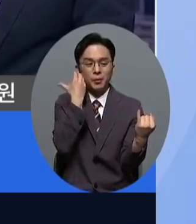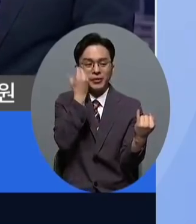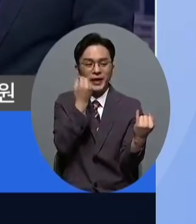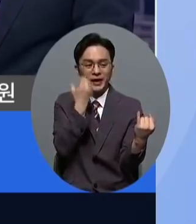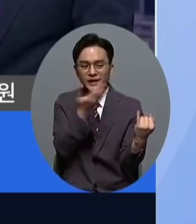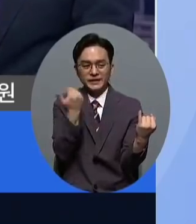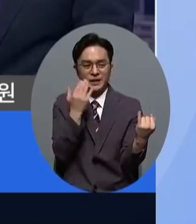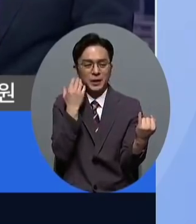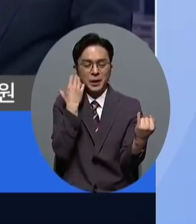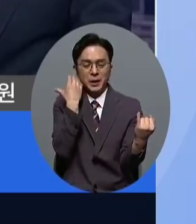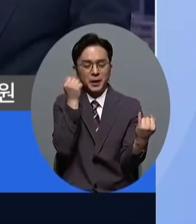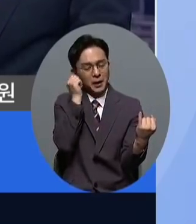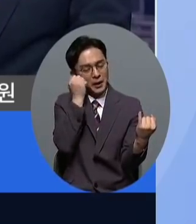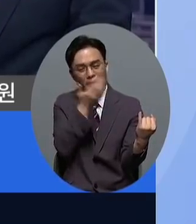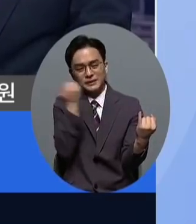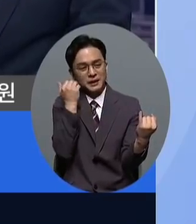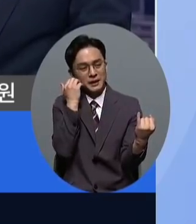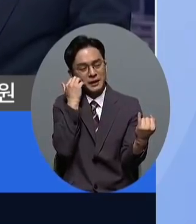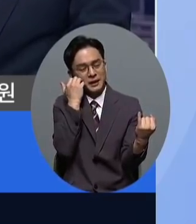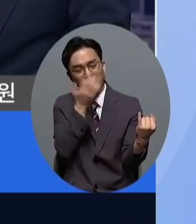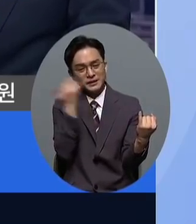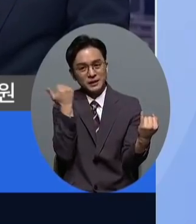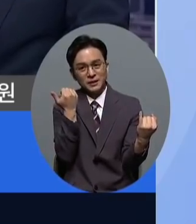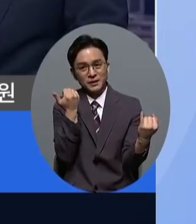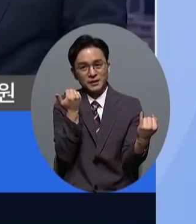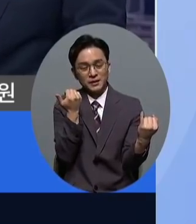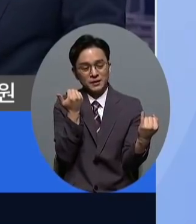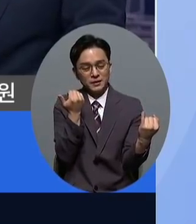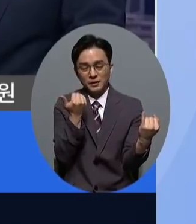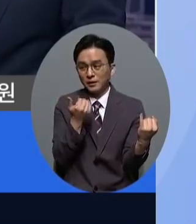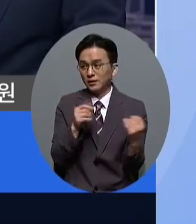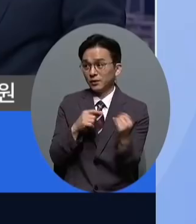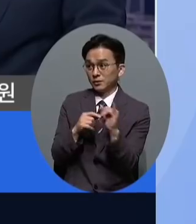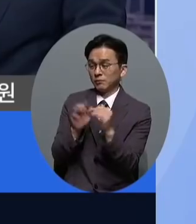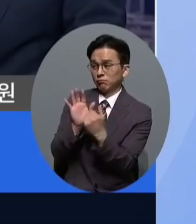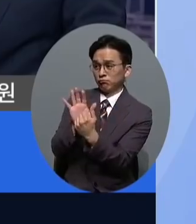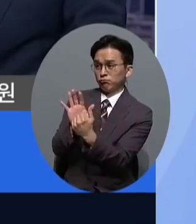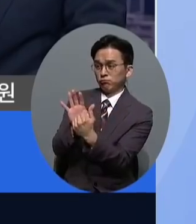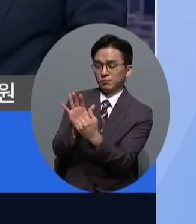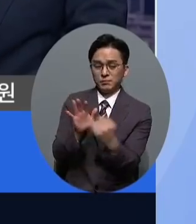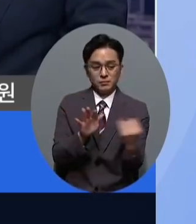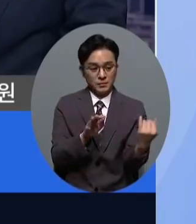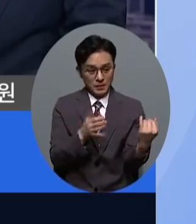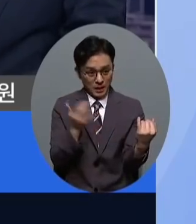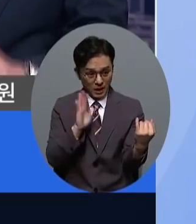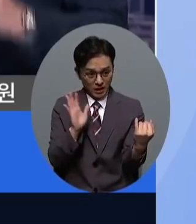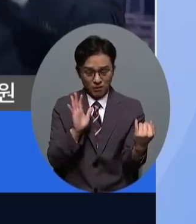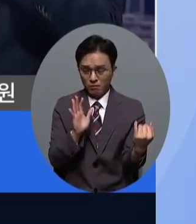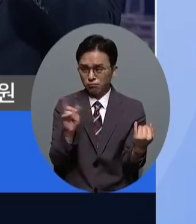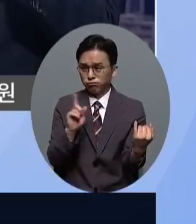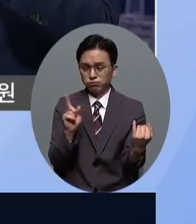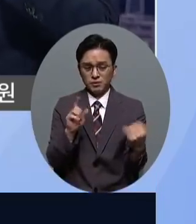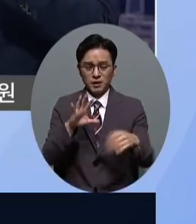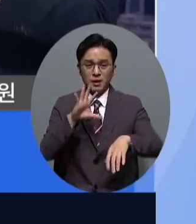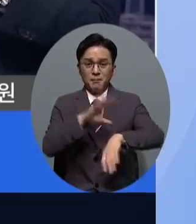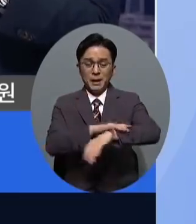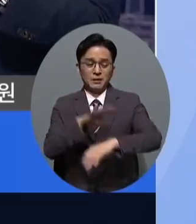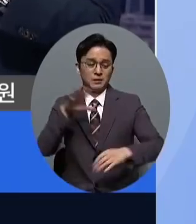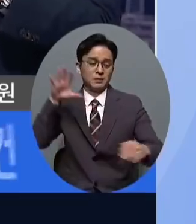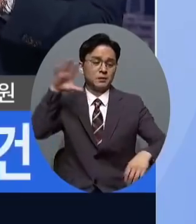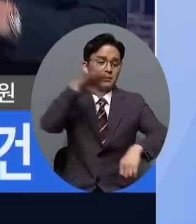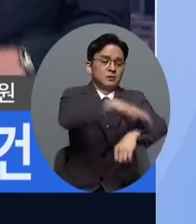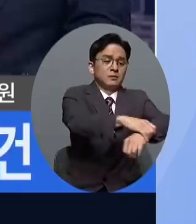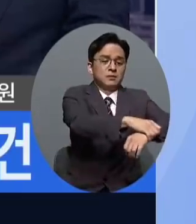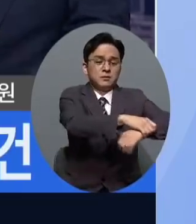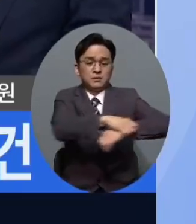잡아요. 예. 그 손목을 잡는 걸 우리 대법원이 명백하게 성추행이라고 인정을 해요. 그것도 성추행이군요. 예, 예. 왜냐하면 성추행은 그 사람이 고의가